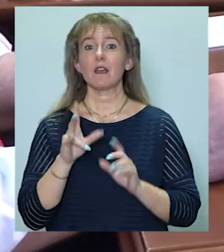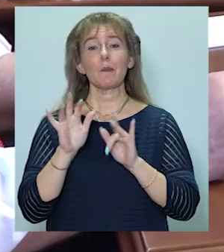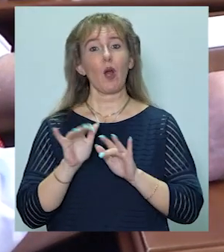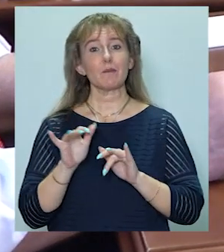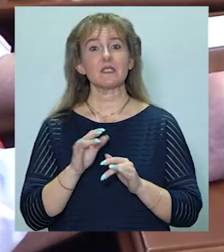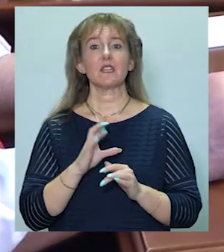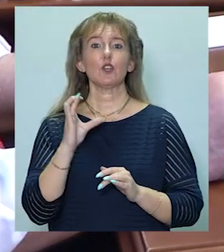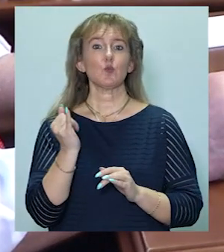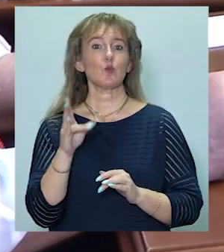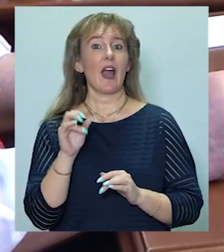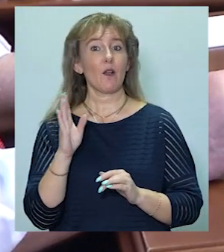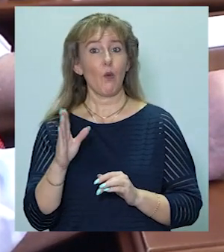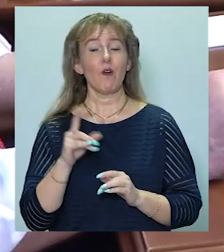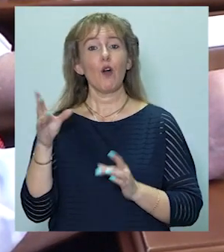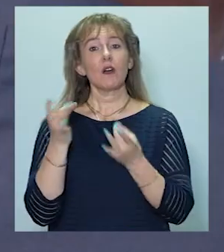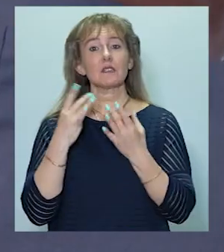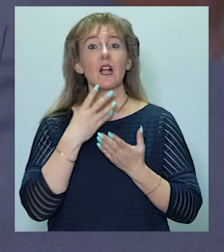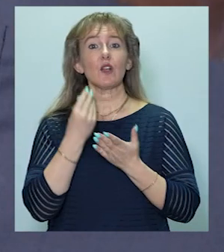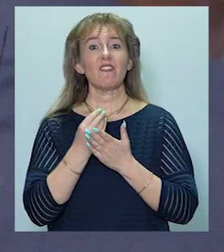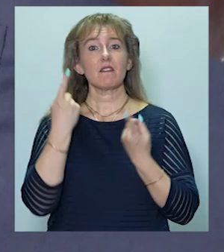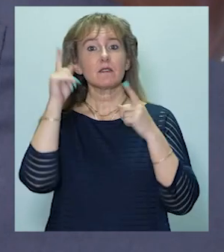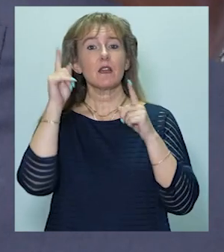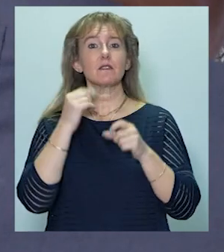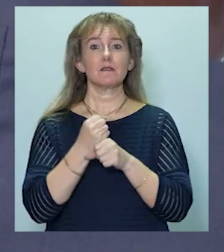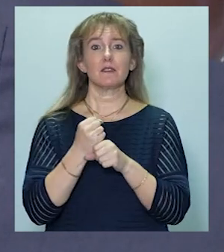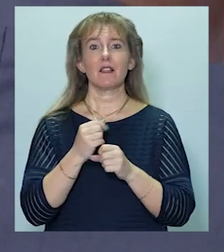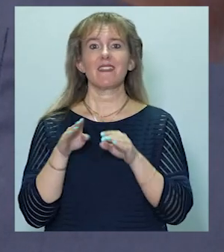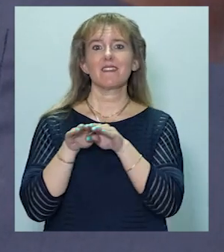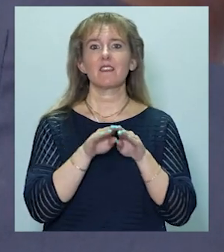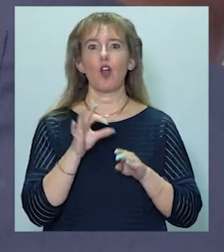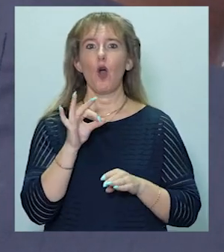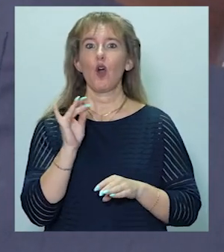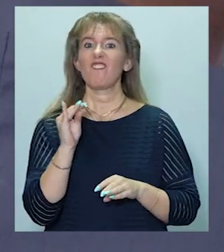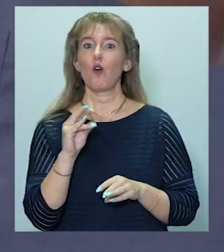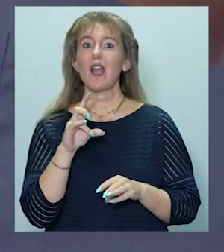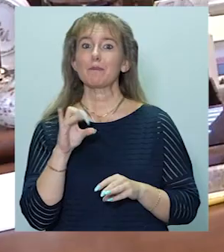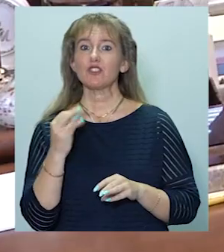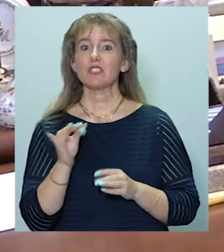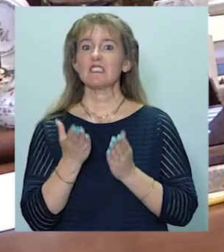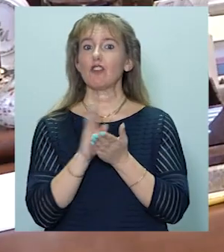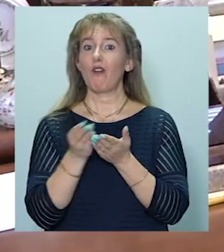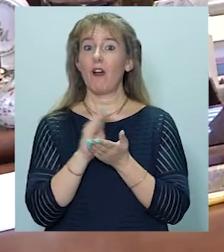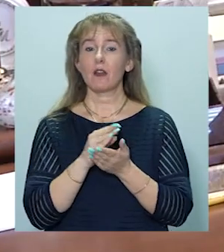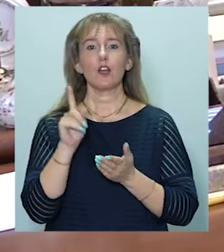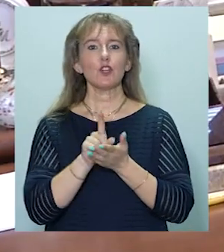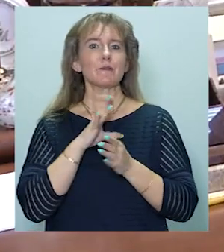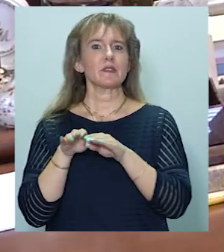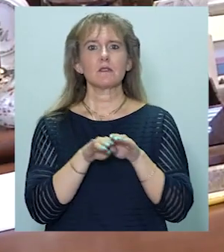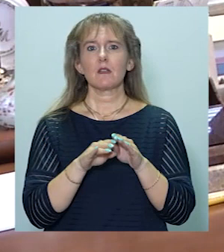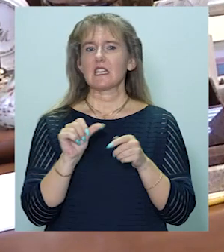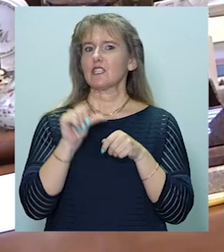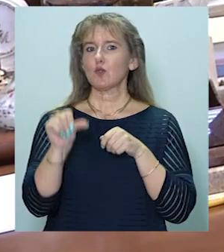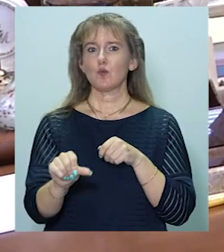Артуром Судариковым. Он рассказал о своей идее создать единый орфоэпический словарь. Но он должен быть единый, то есть исключить